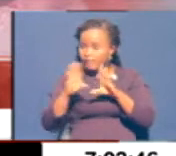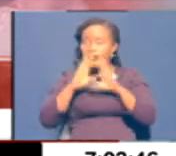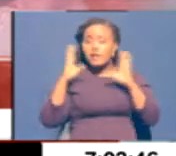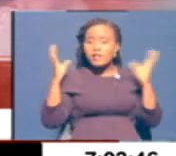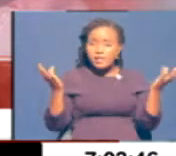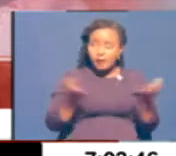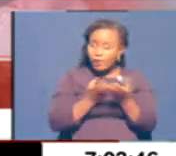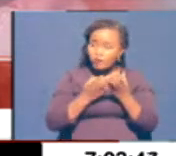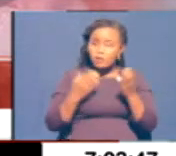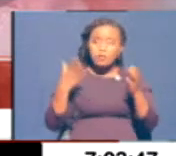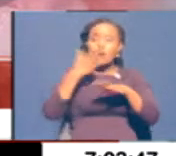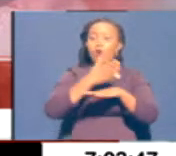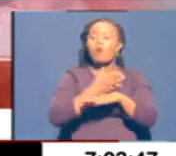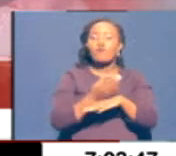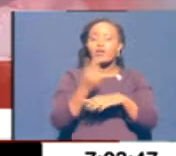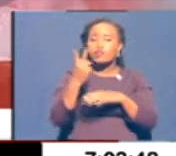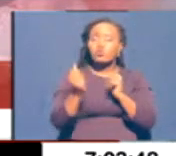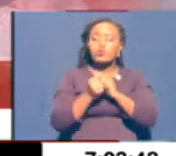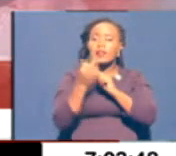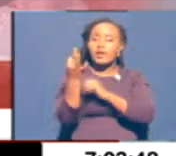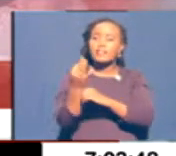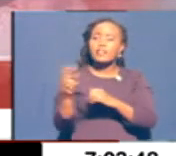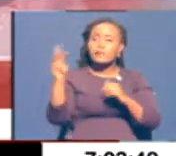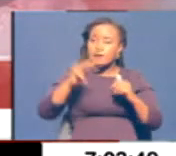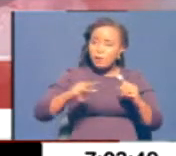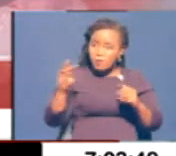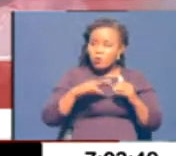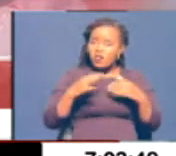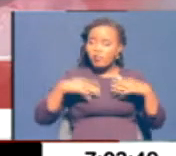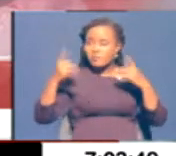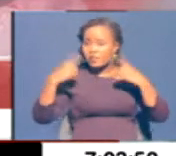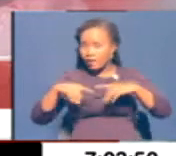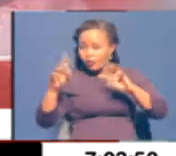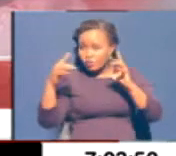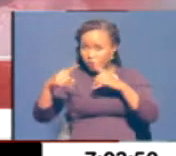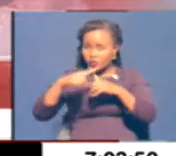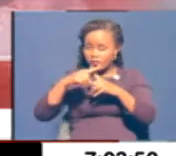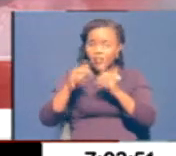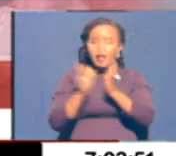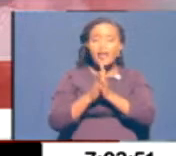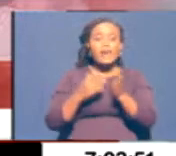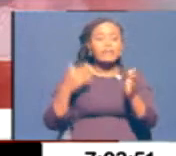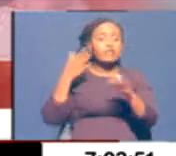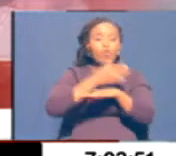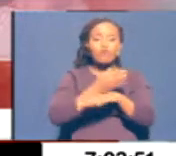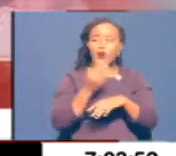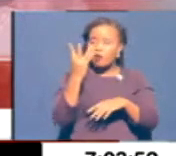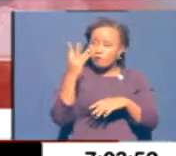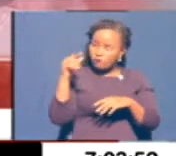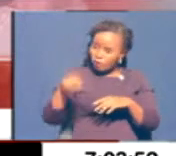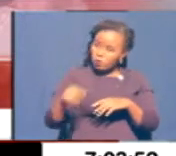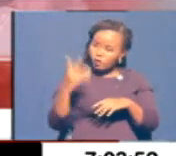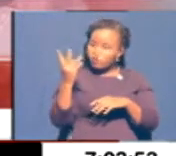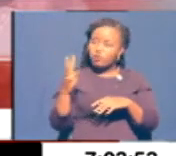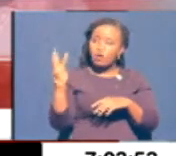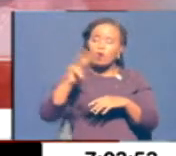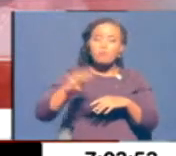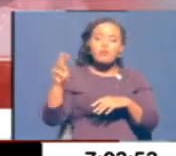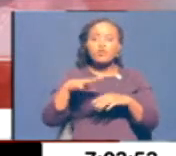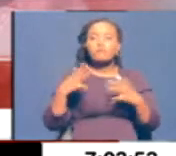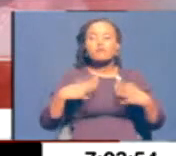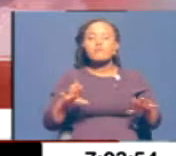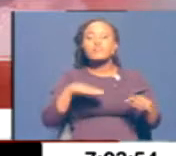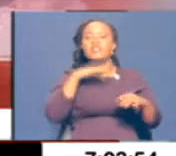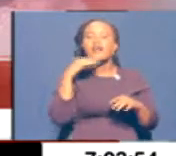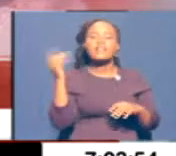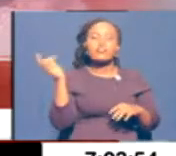milioni 213 vimenakiliwa, huku zaidi ya watu milioni 4.4 wakiangamia. Hayo ni kwa mujibu wa